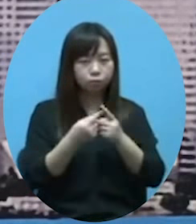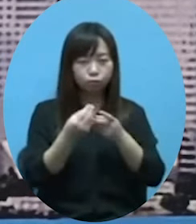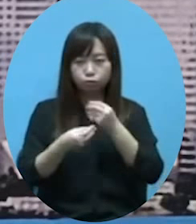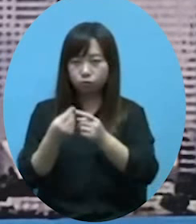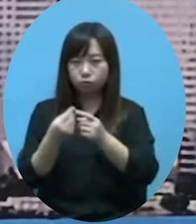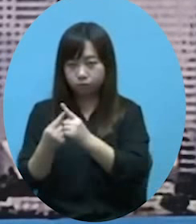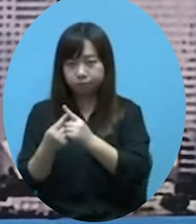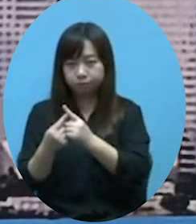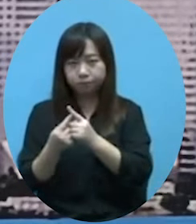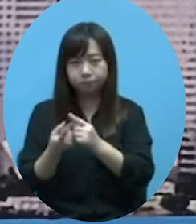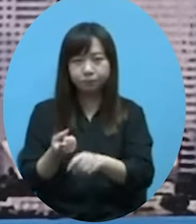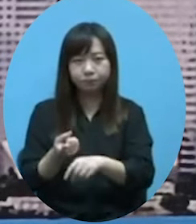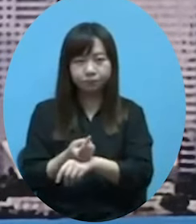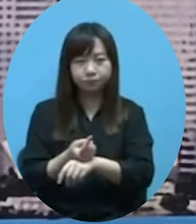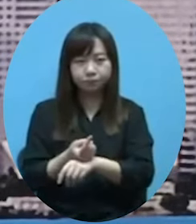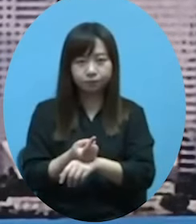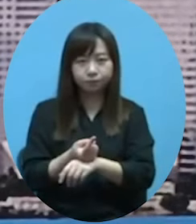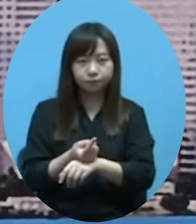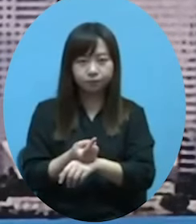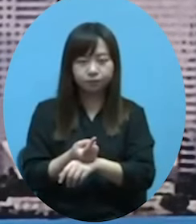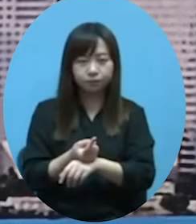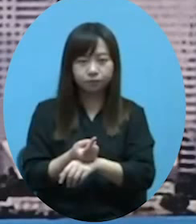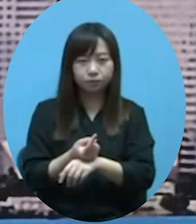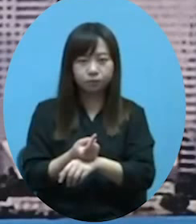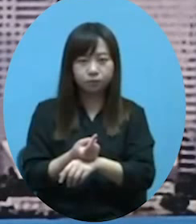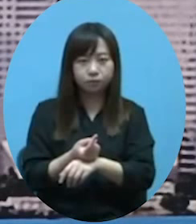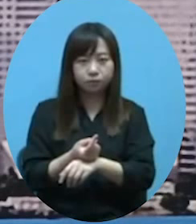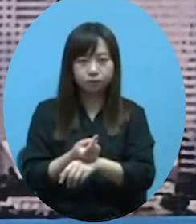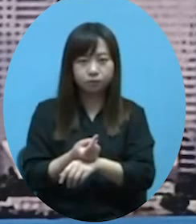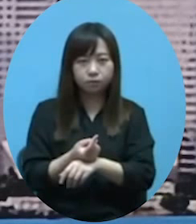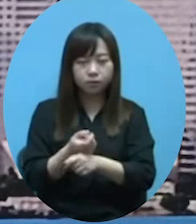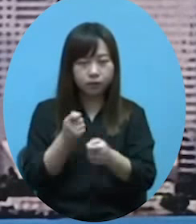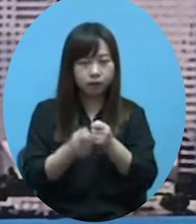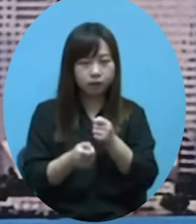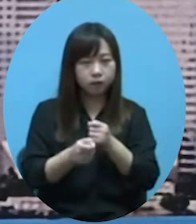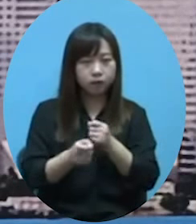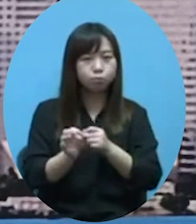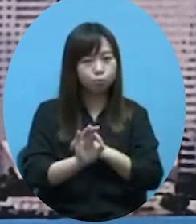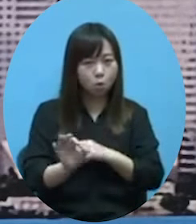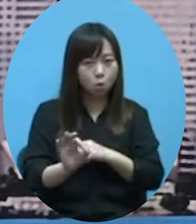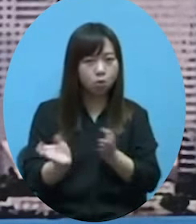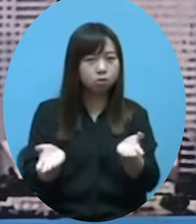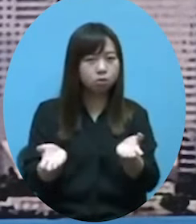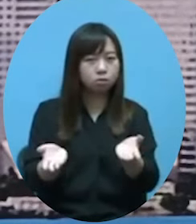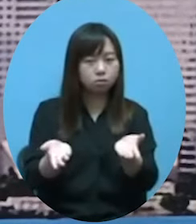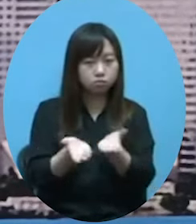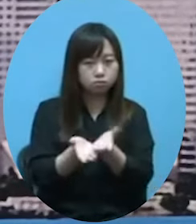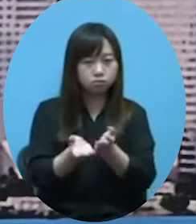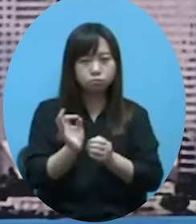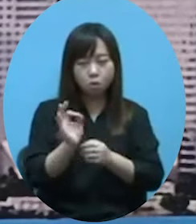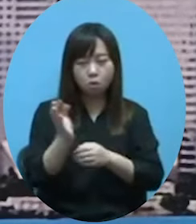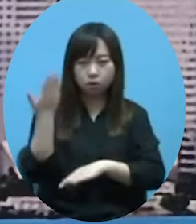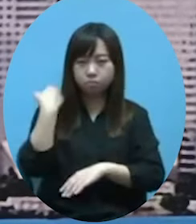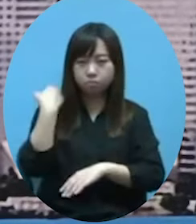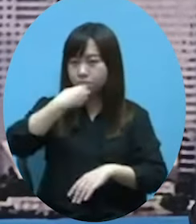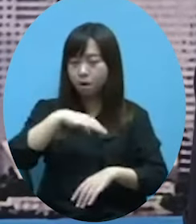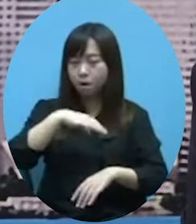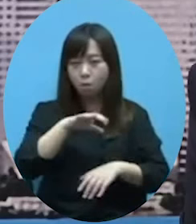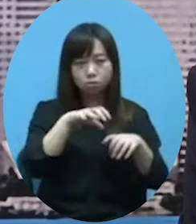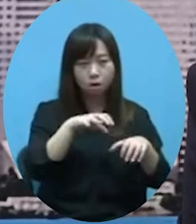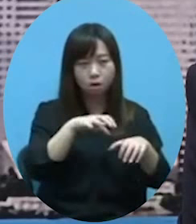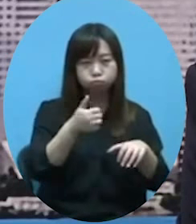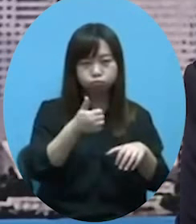的病暫時呢也都是沒有資料也都沒有有這樣的案例是可以